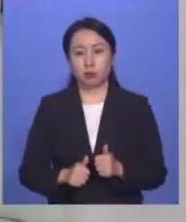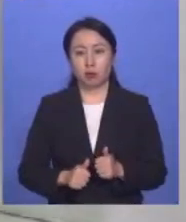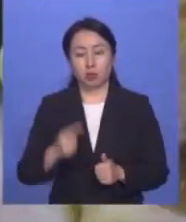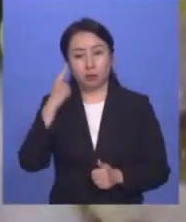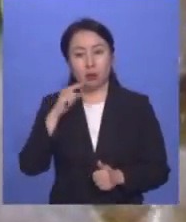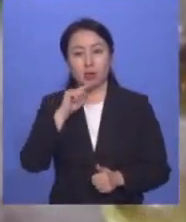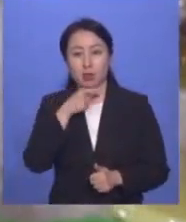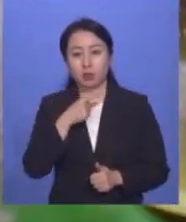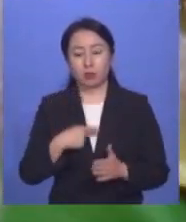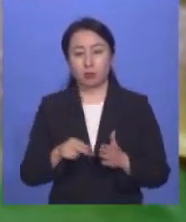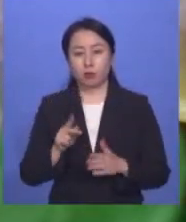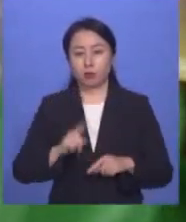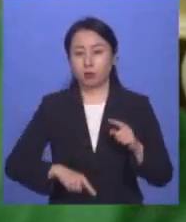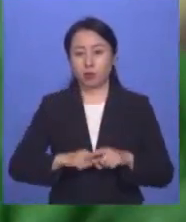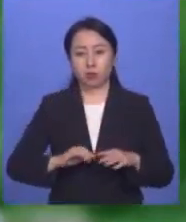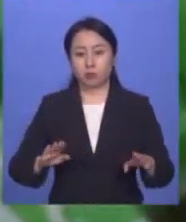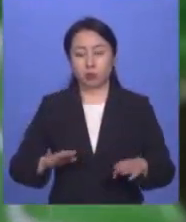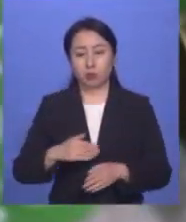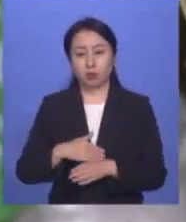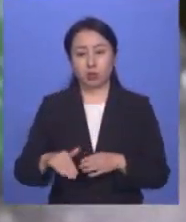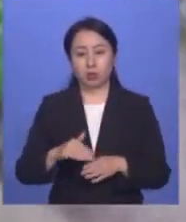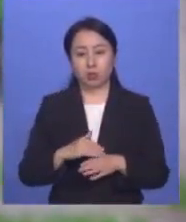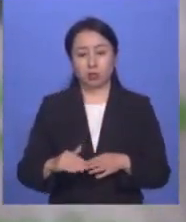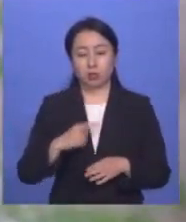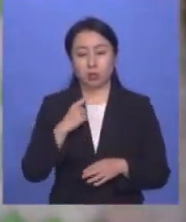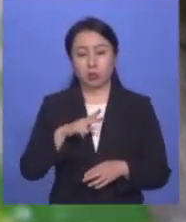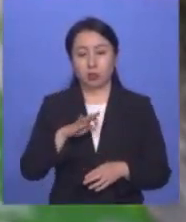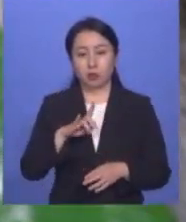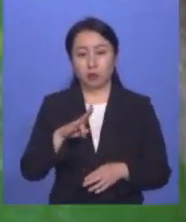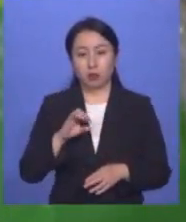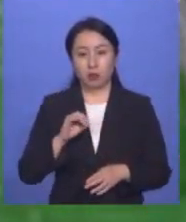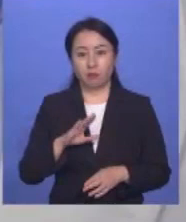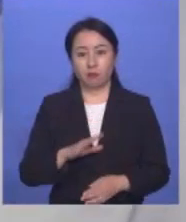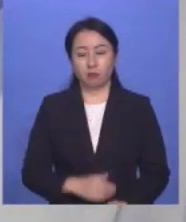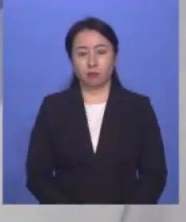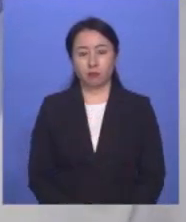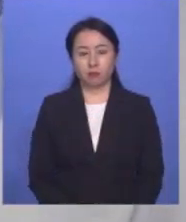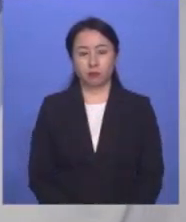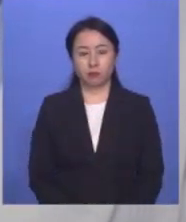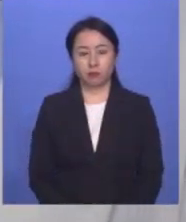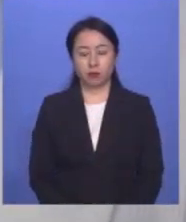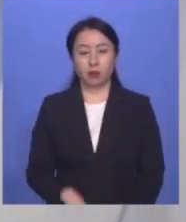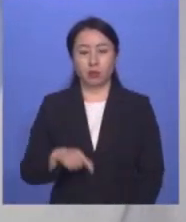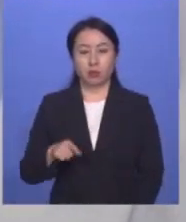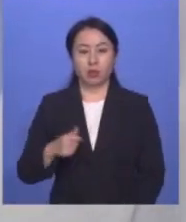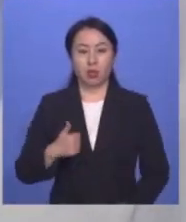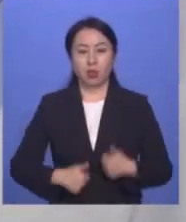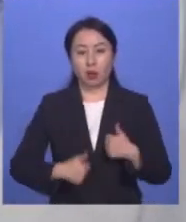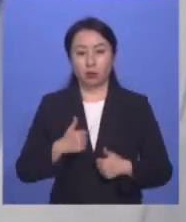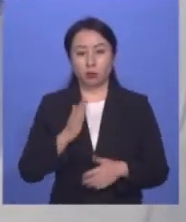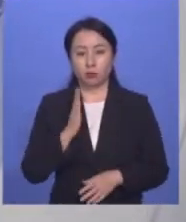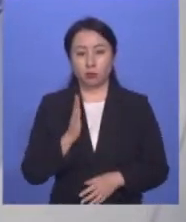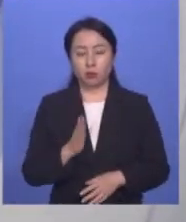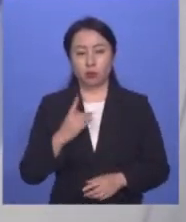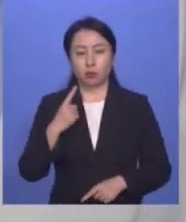соображений экономии берут не отечественный продукт, а заграничный, отметил Талгат Мактаев. В любом случае здесь конкуренция будет где-то через,